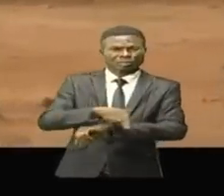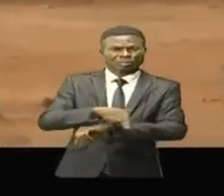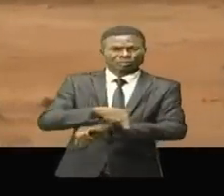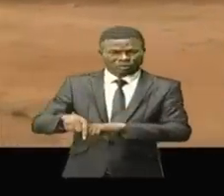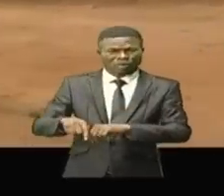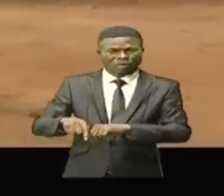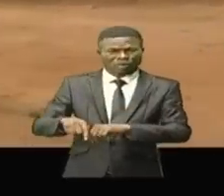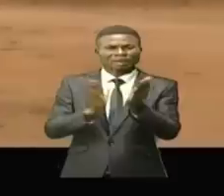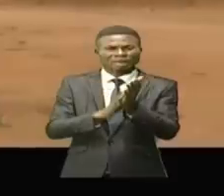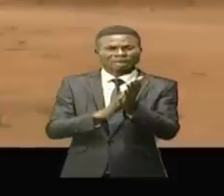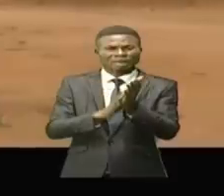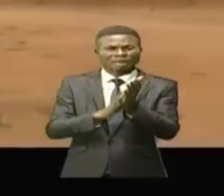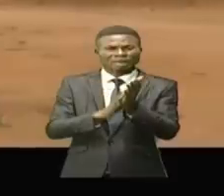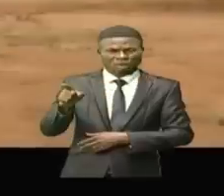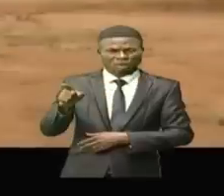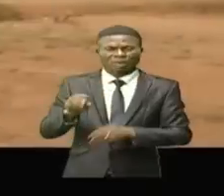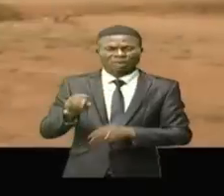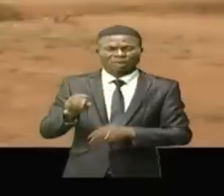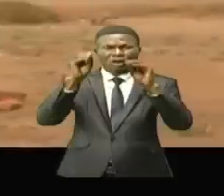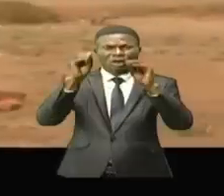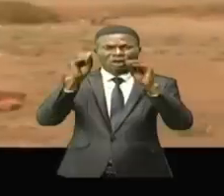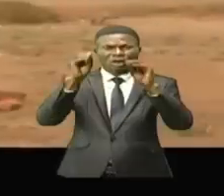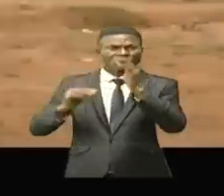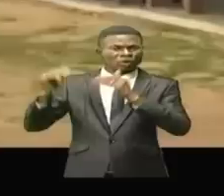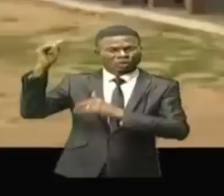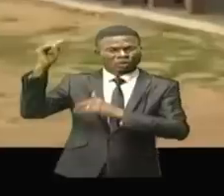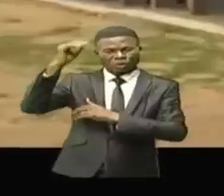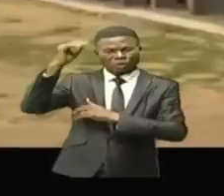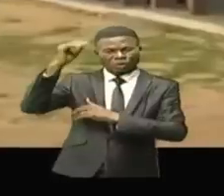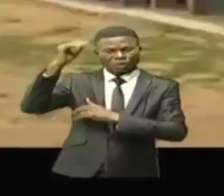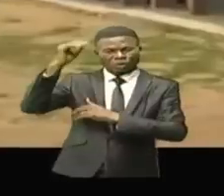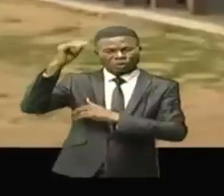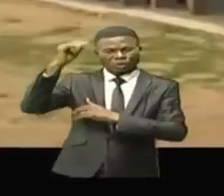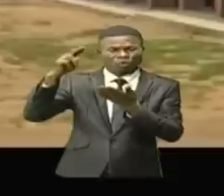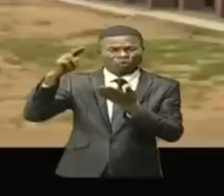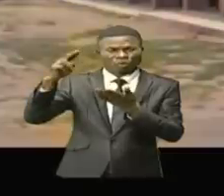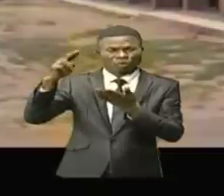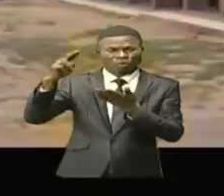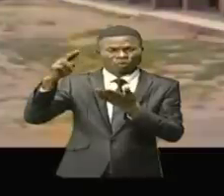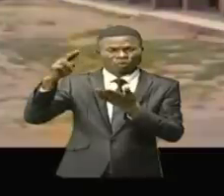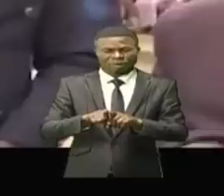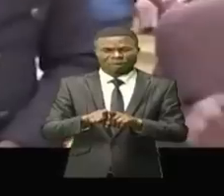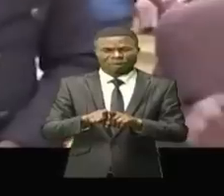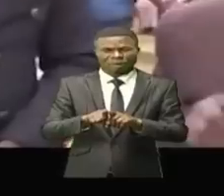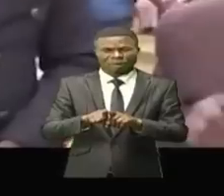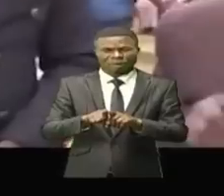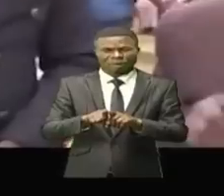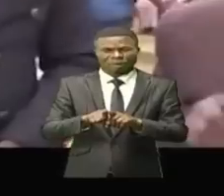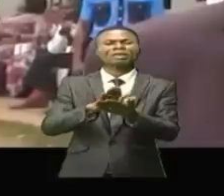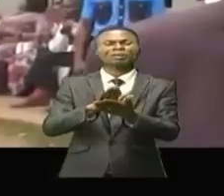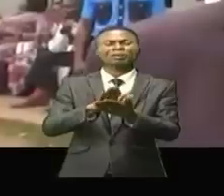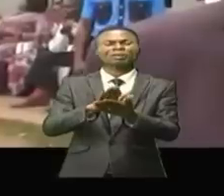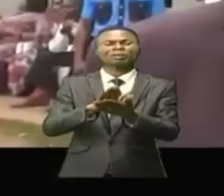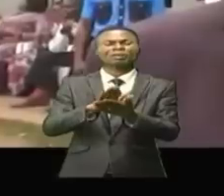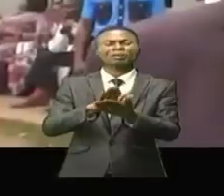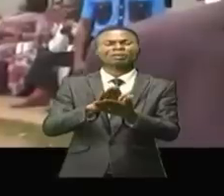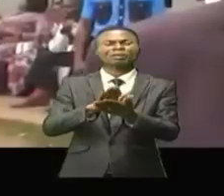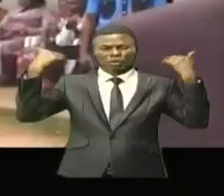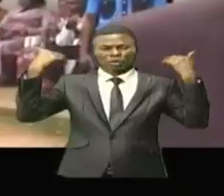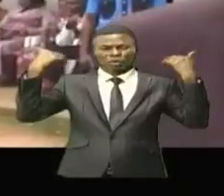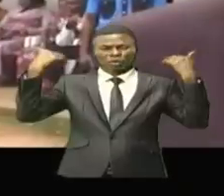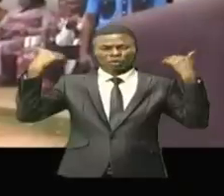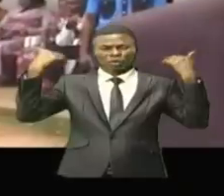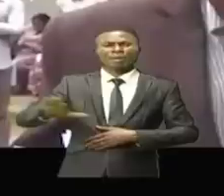cette institution d'enseignement supérieur et universitaire et a rendu hommage aux autorités du